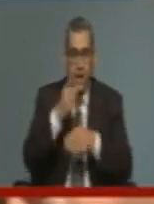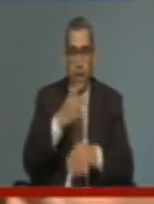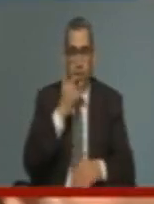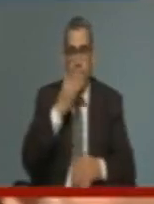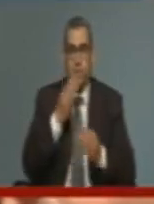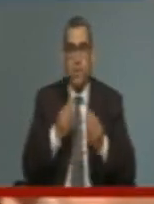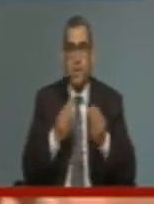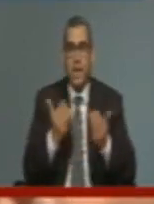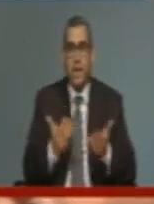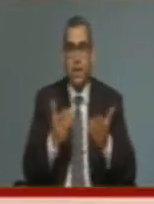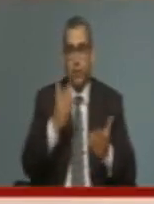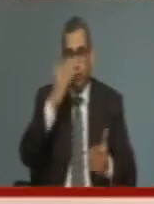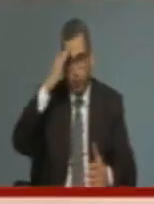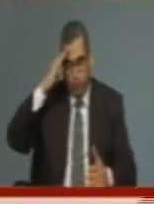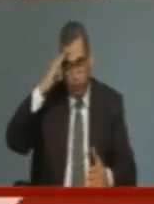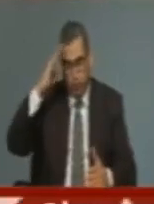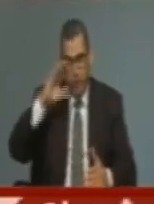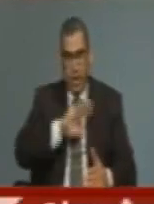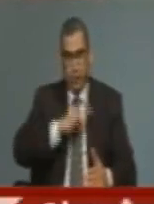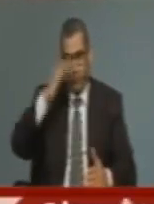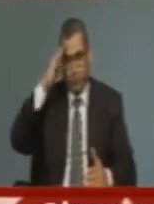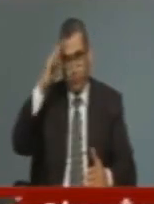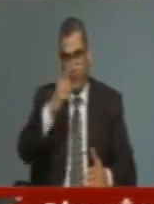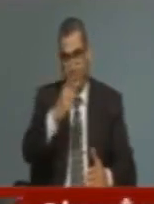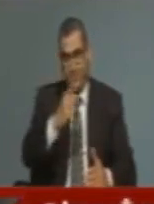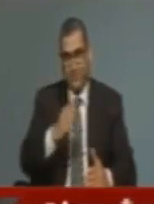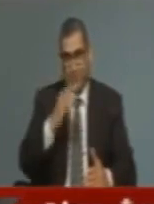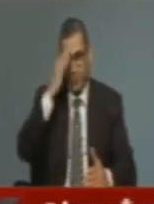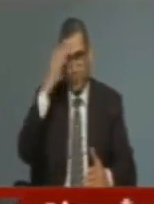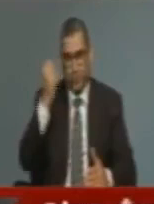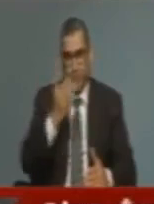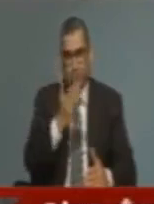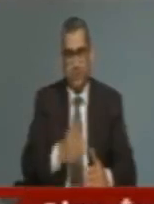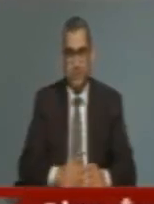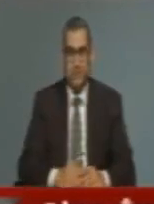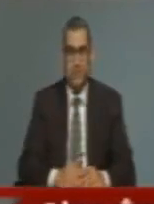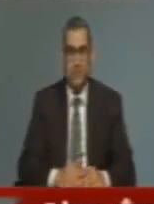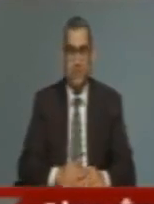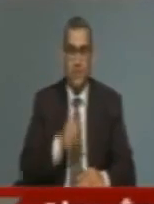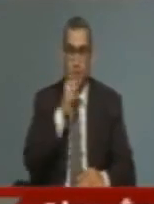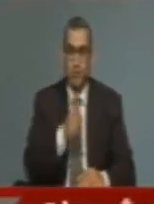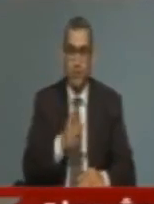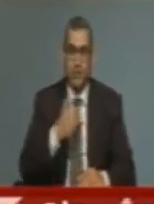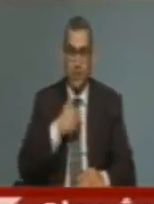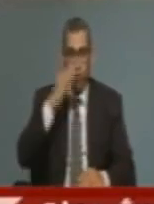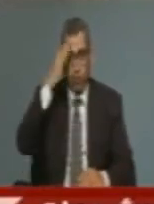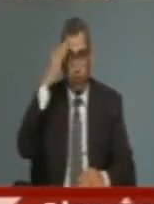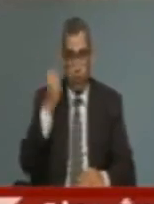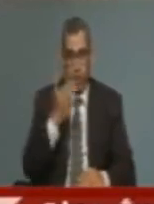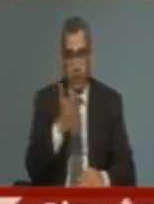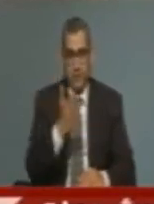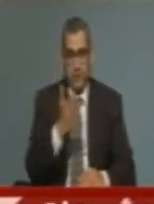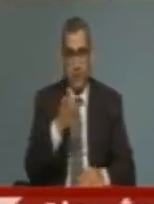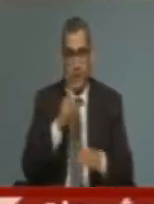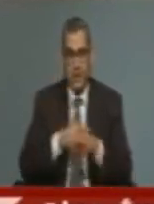حضرتك شكرا عسكري جدا. شكرا جزيلا. شكرا جزيلا. اتفضل استاذ. فانا بشكرك وبقول تاني